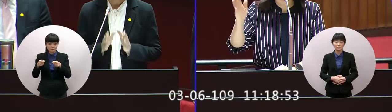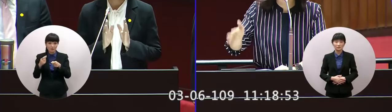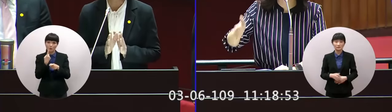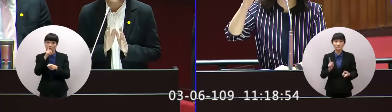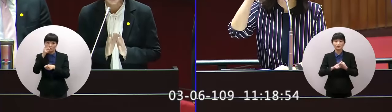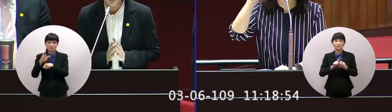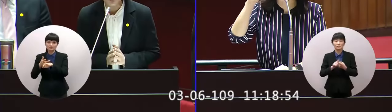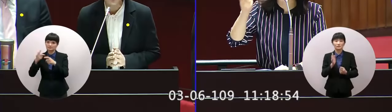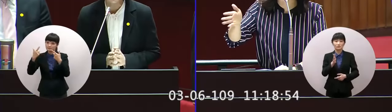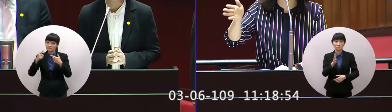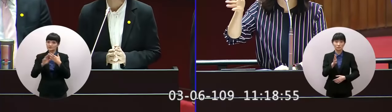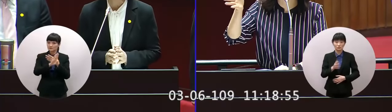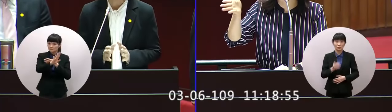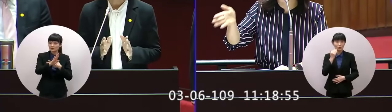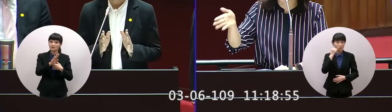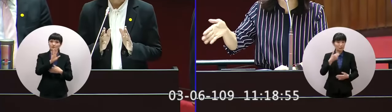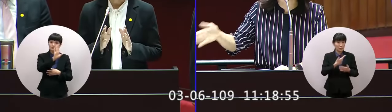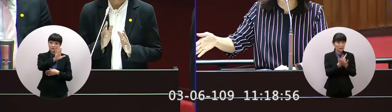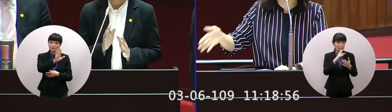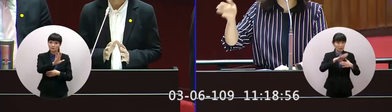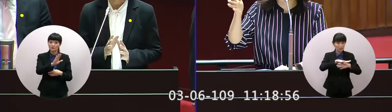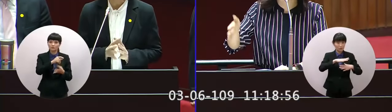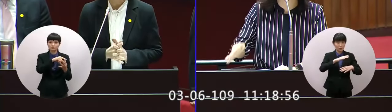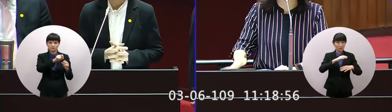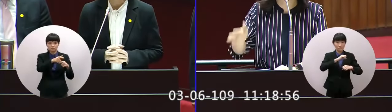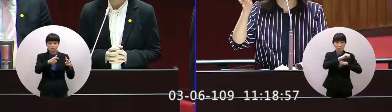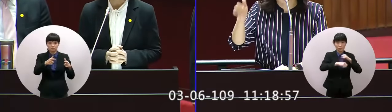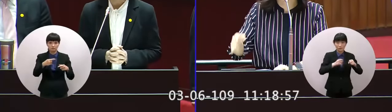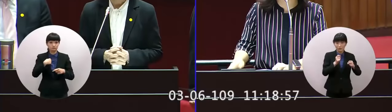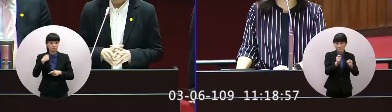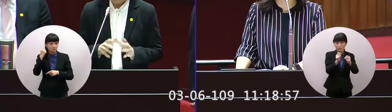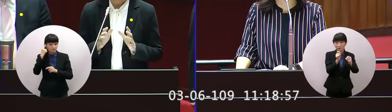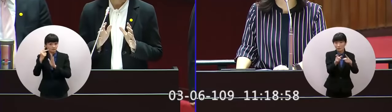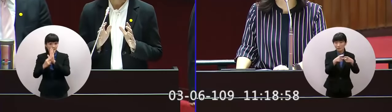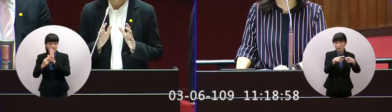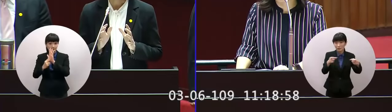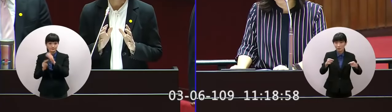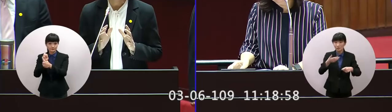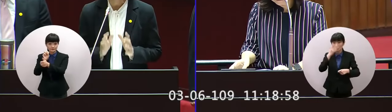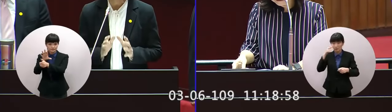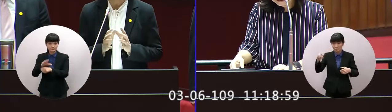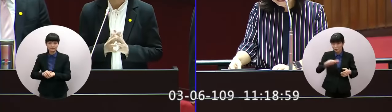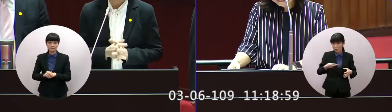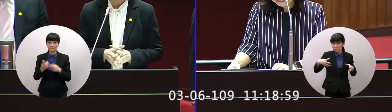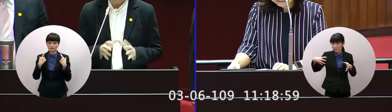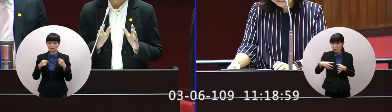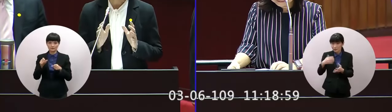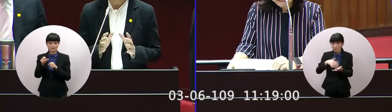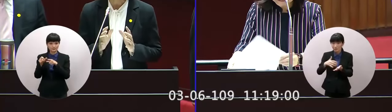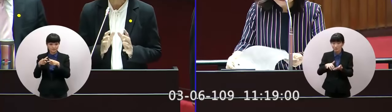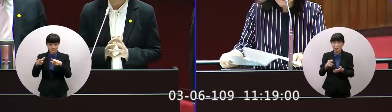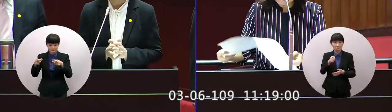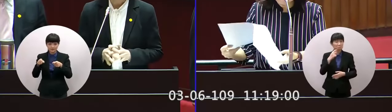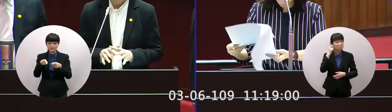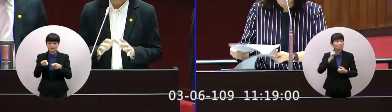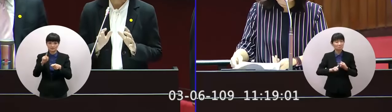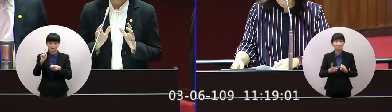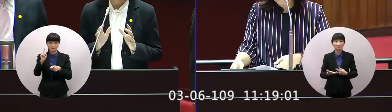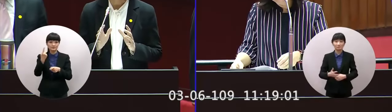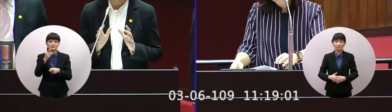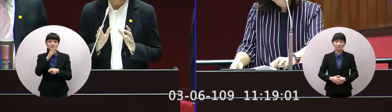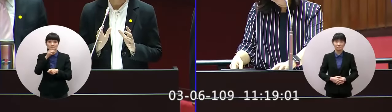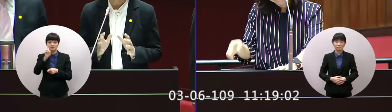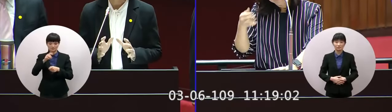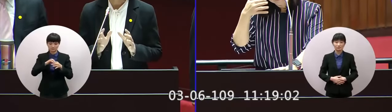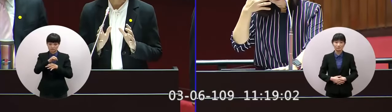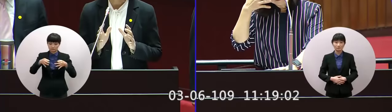施。 对啊，那我就说，如果你的艺文的抵用券要绑国旅，你回答这个部分啊。 本来振兴抵用券是经济部要